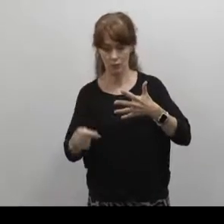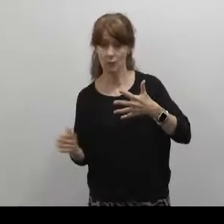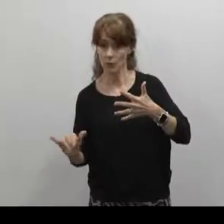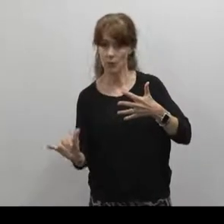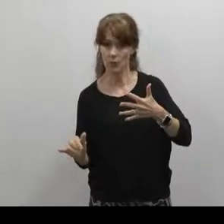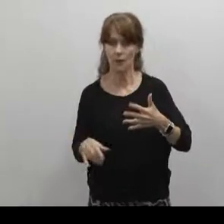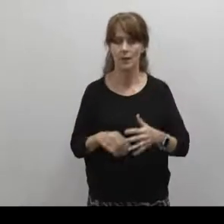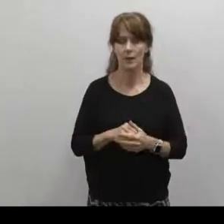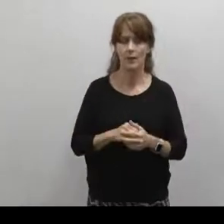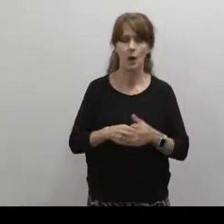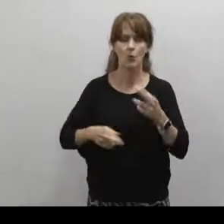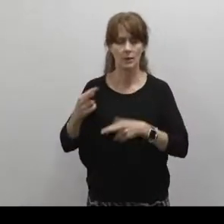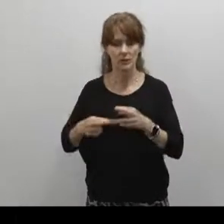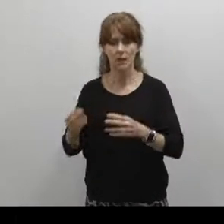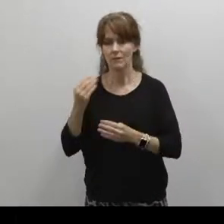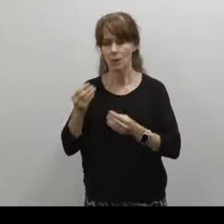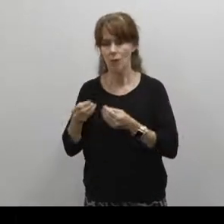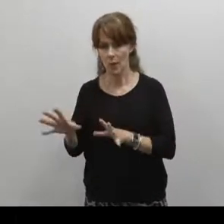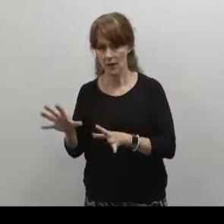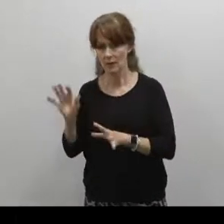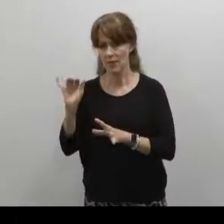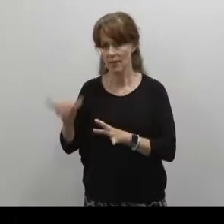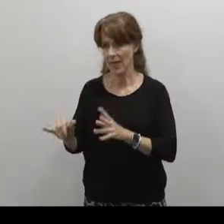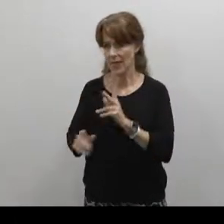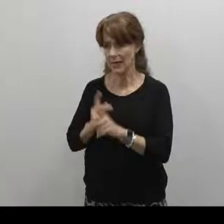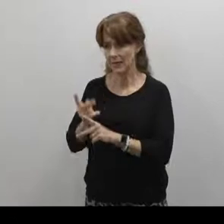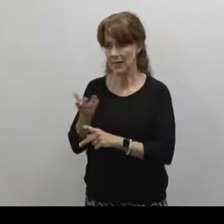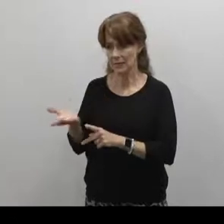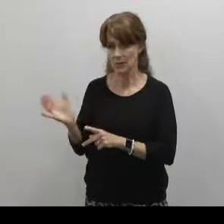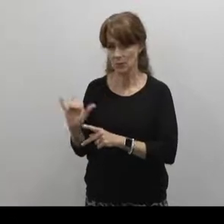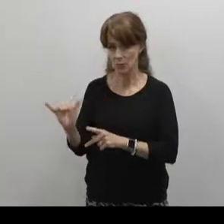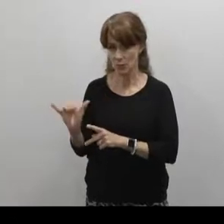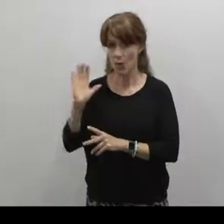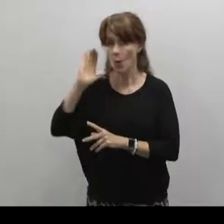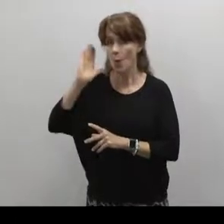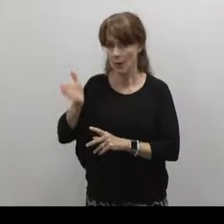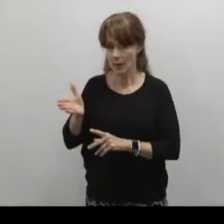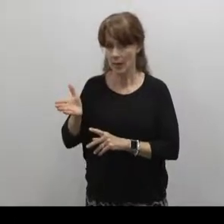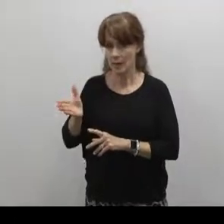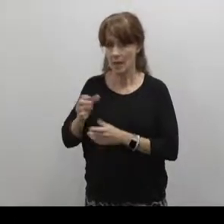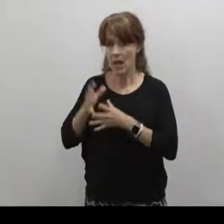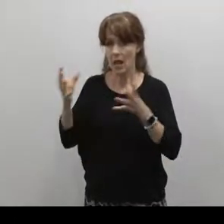nẹt tầm nong từ ghi chấm muối phía kia để bẹp quan